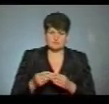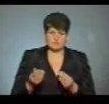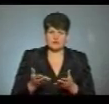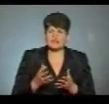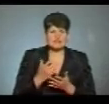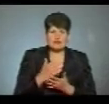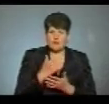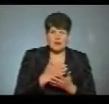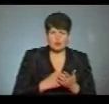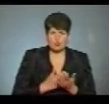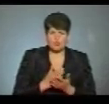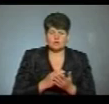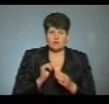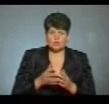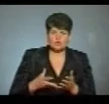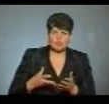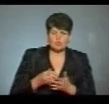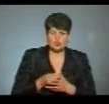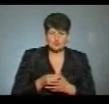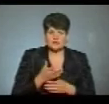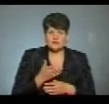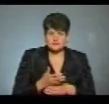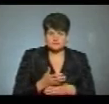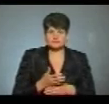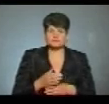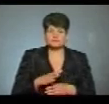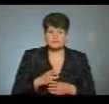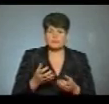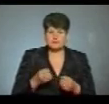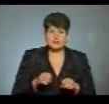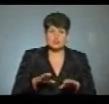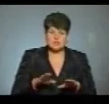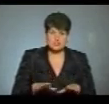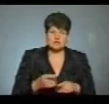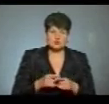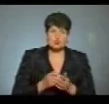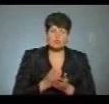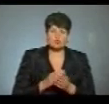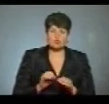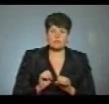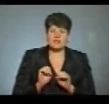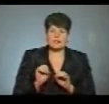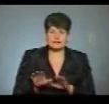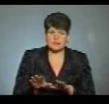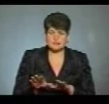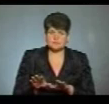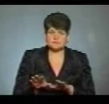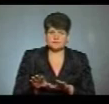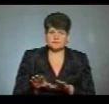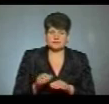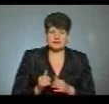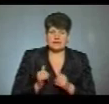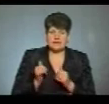є в переліку тих послуг, які можуть оплачуватися з НЦЗУ, було прийнято рішення цю послугу передати